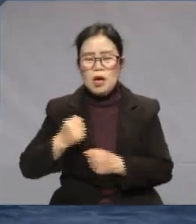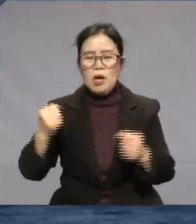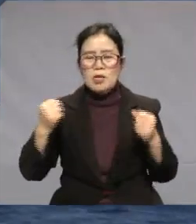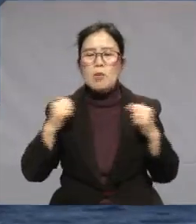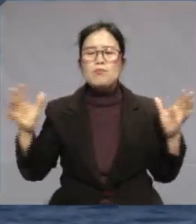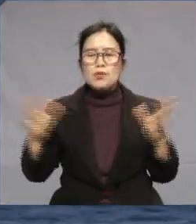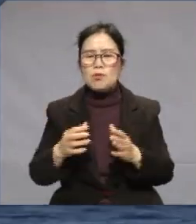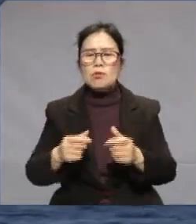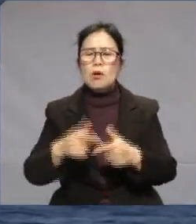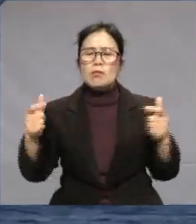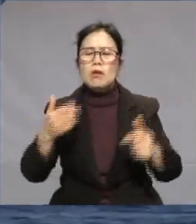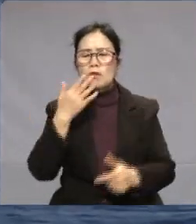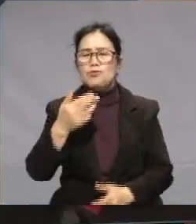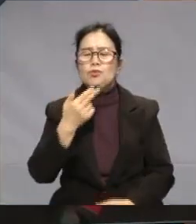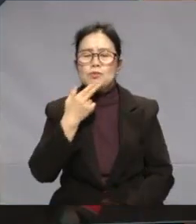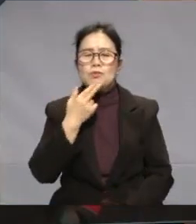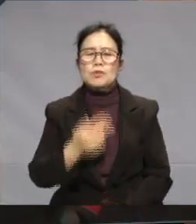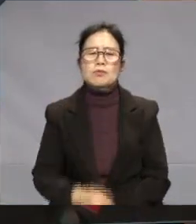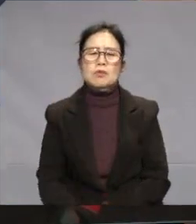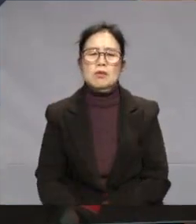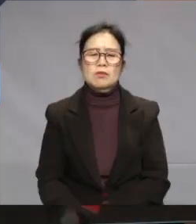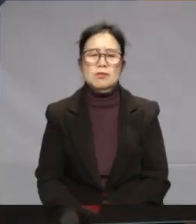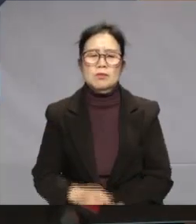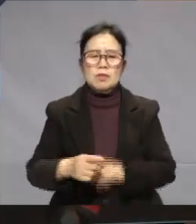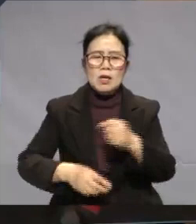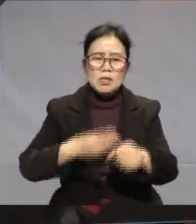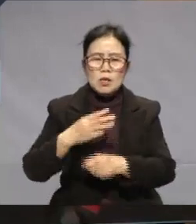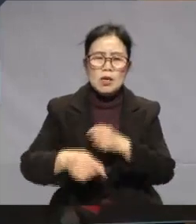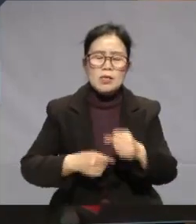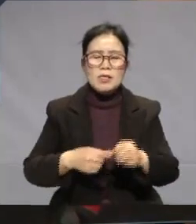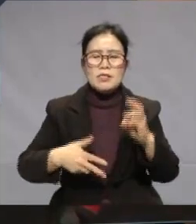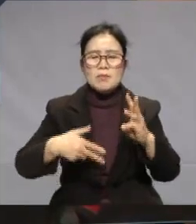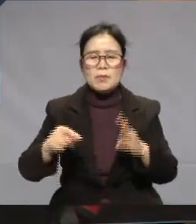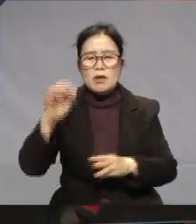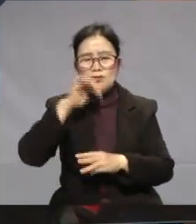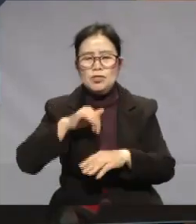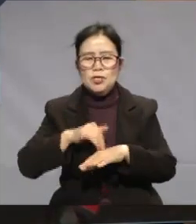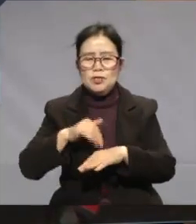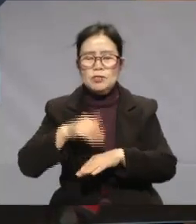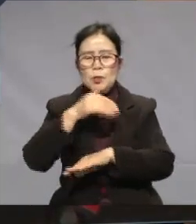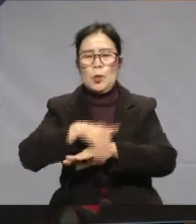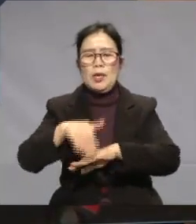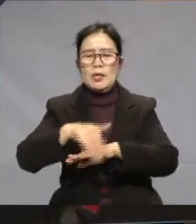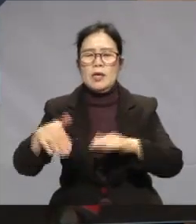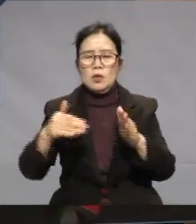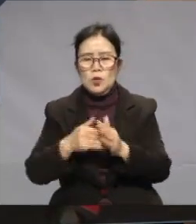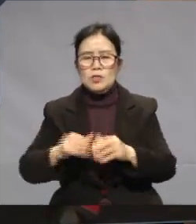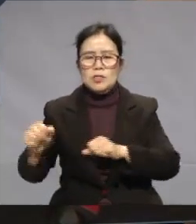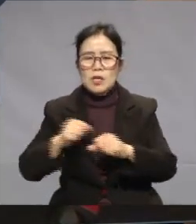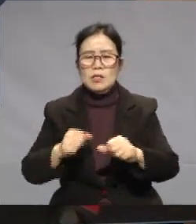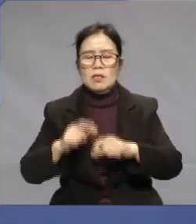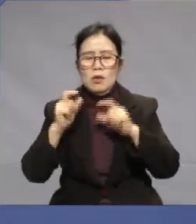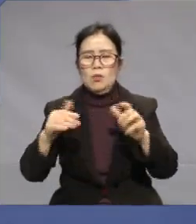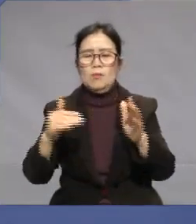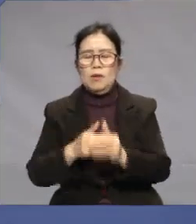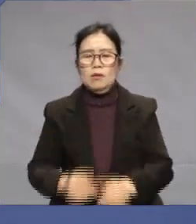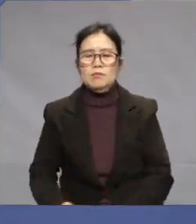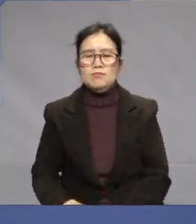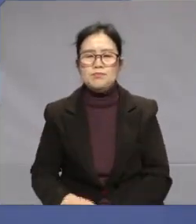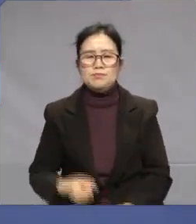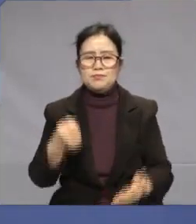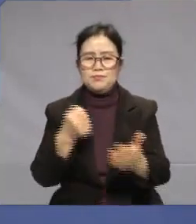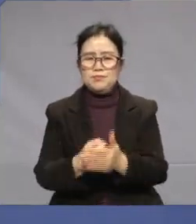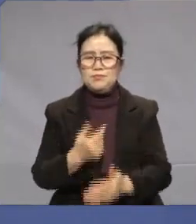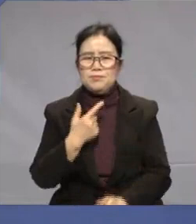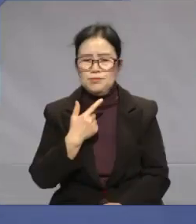하나의 이유입니다. 4년간의 3자 훈련을 이제 다 계획을 했고 실시한다라고 했었는데 결정된